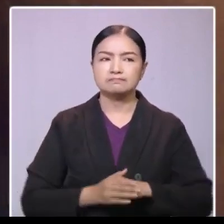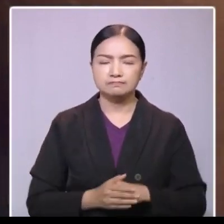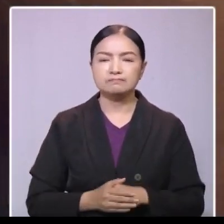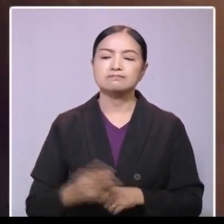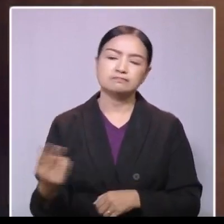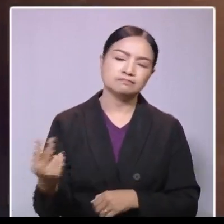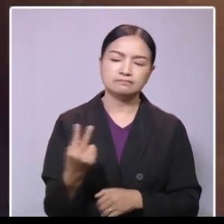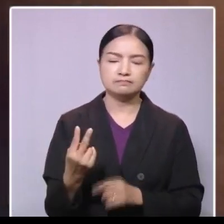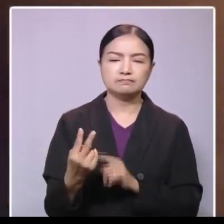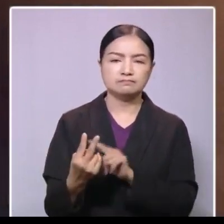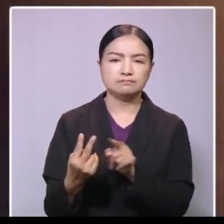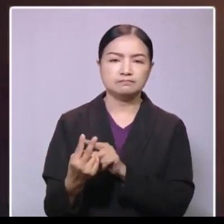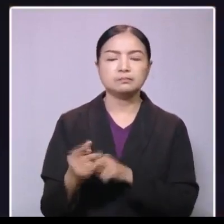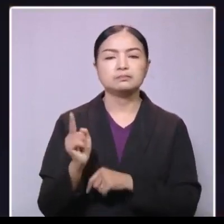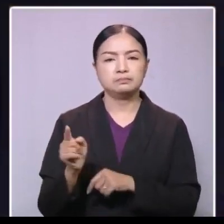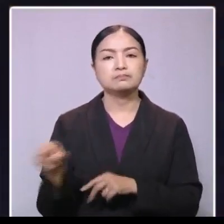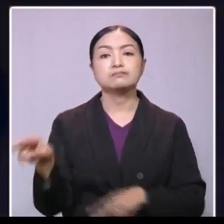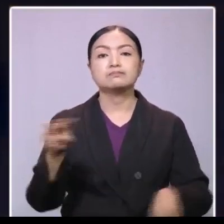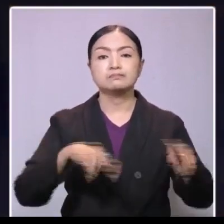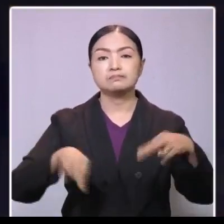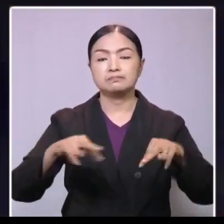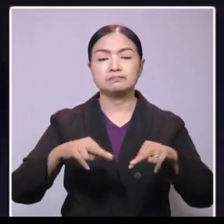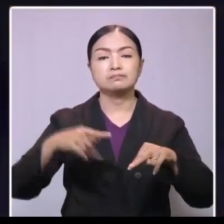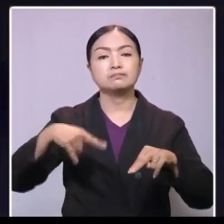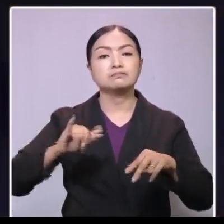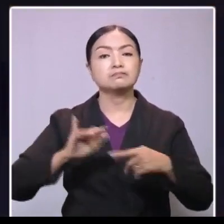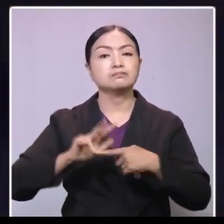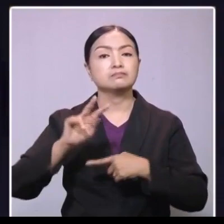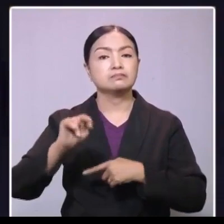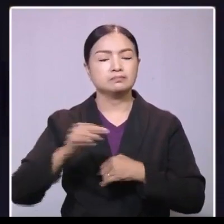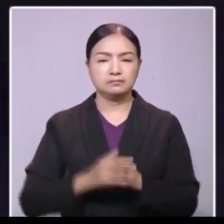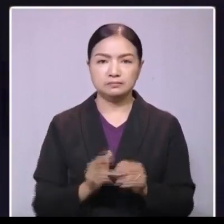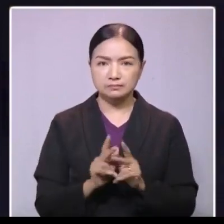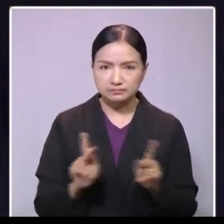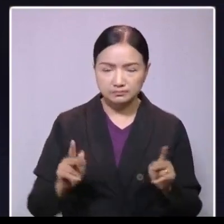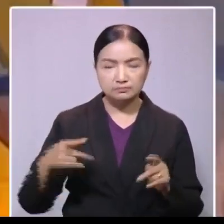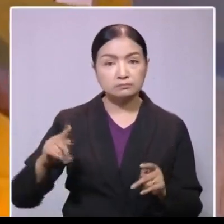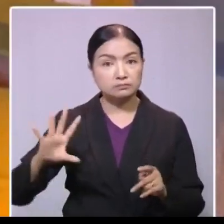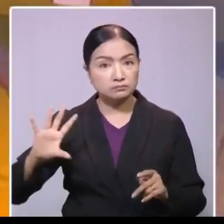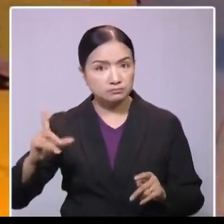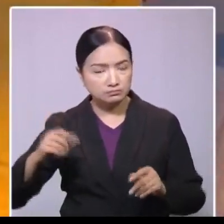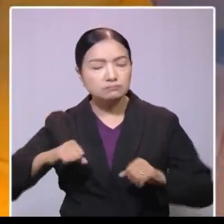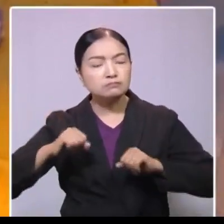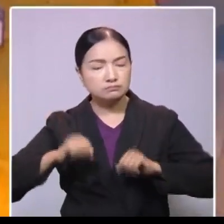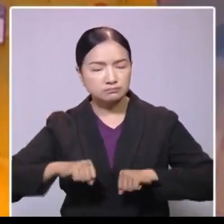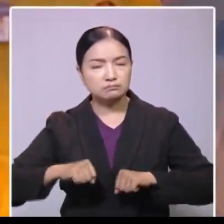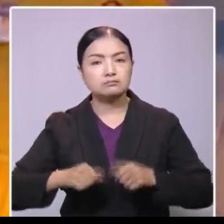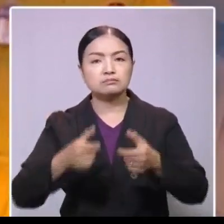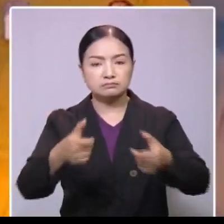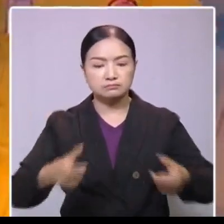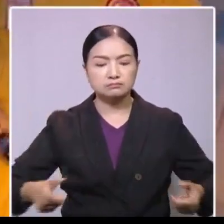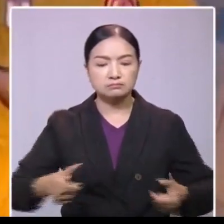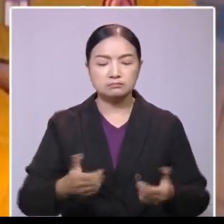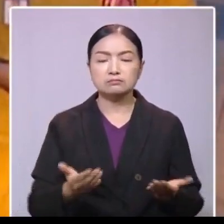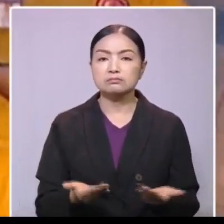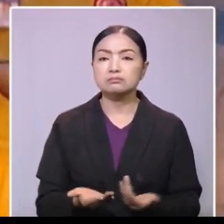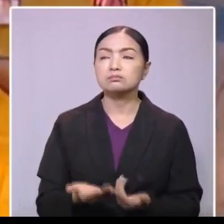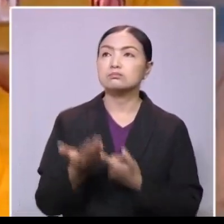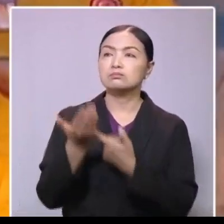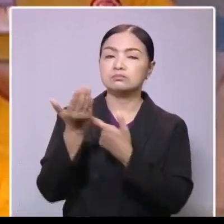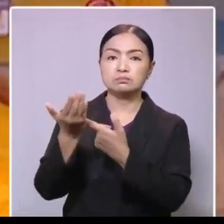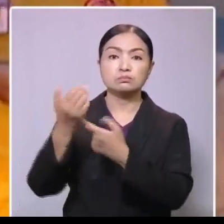เป็นพยานนะฮะซึ่งทางพล.ตำรวจโทเพิ่มพูนชิดชอบคณะกรรมการปปชก็มีมติครับส่งเรื่องให้กับทางผู้บังคับ